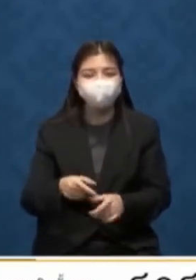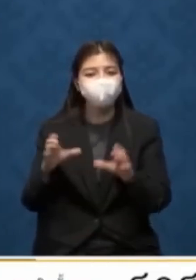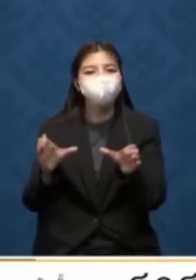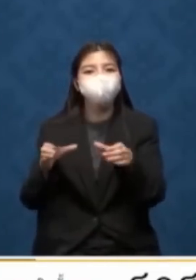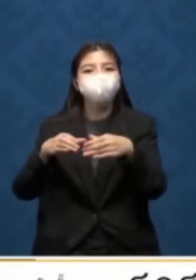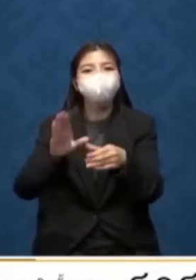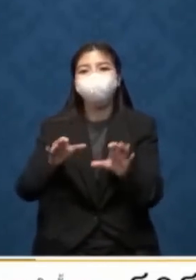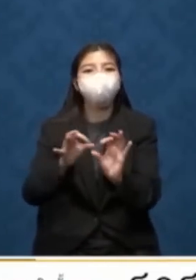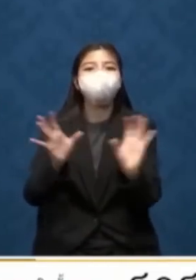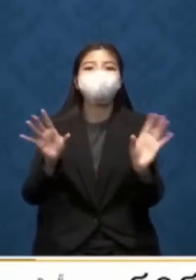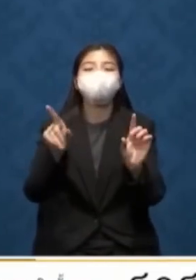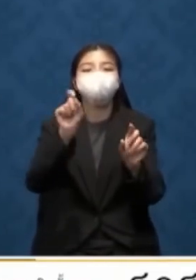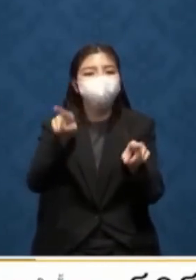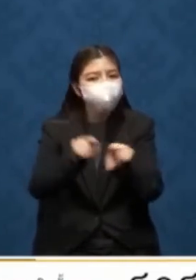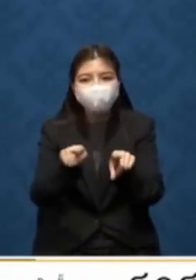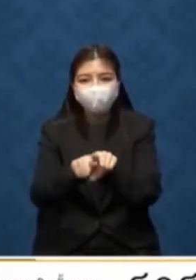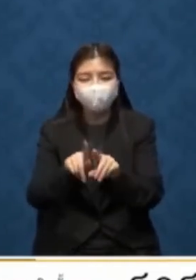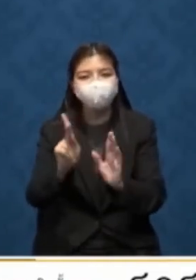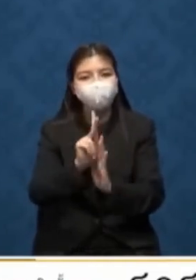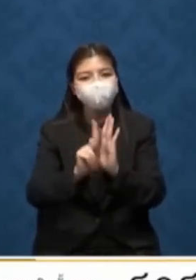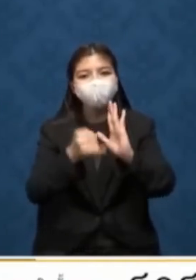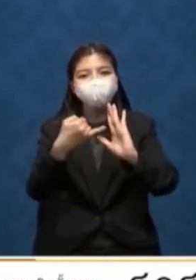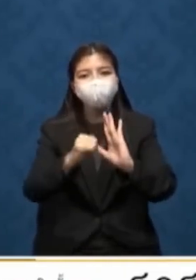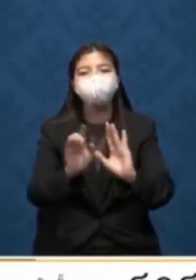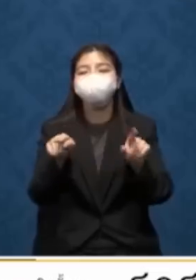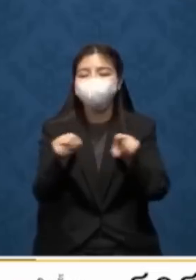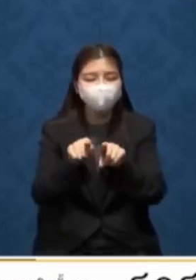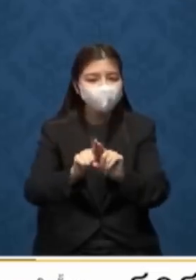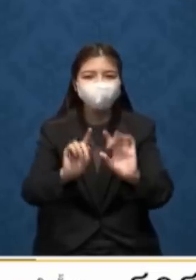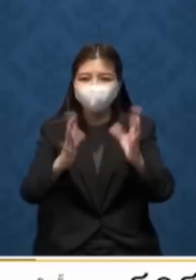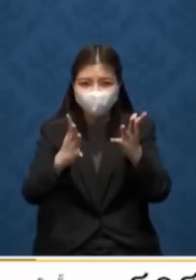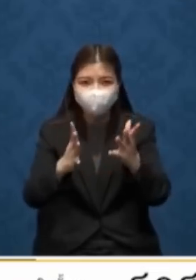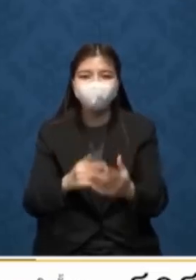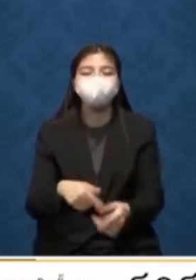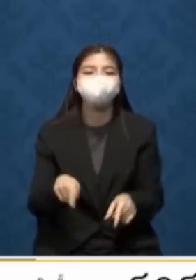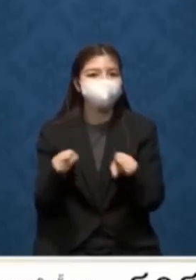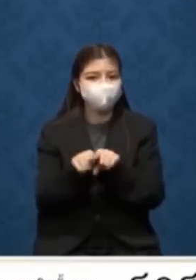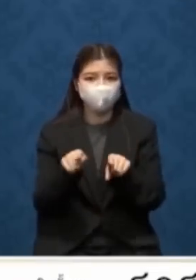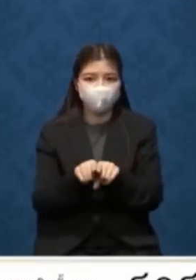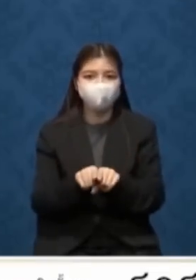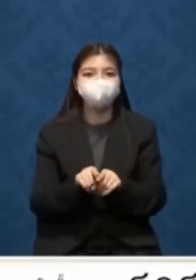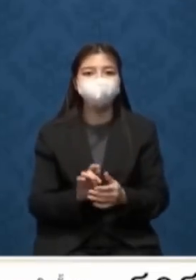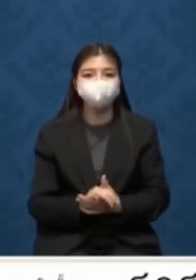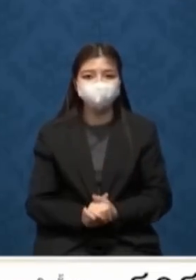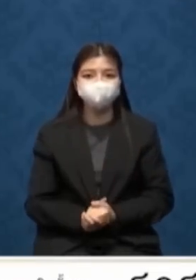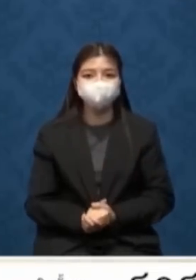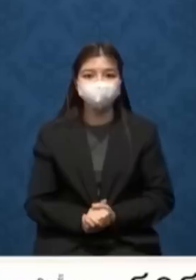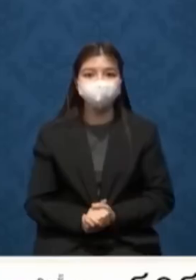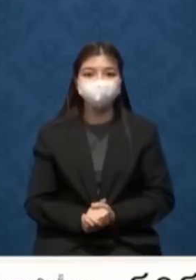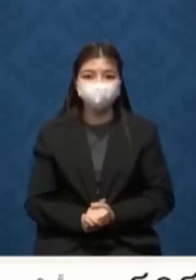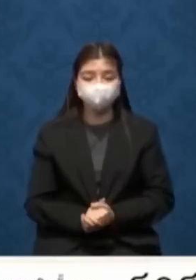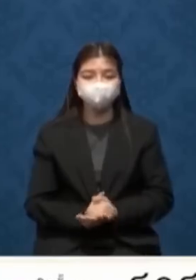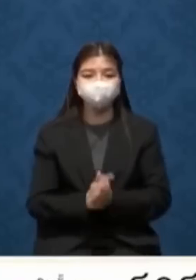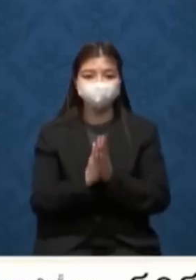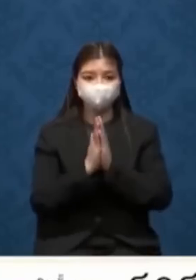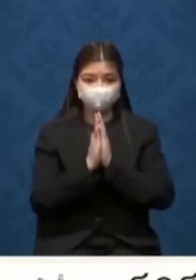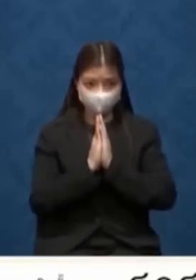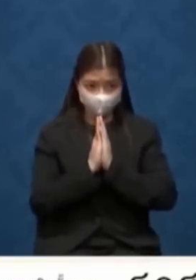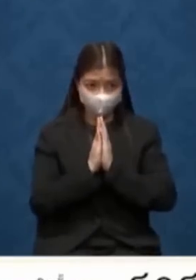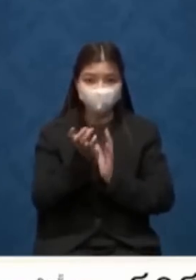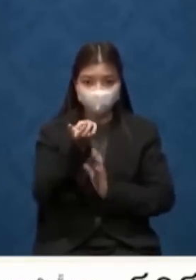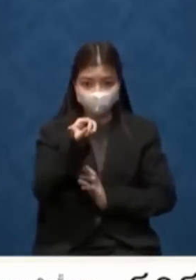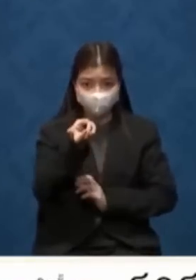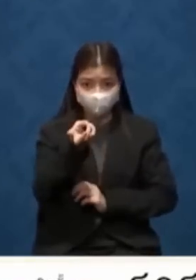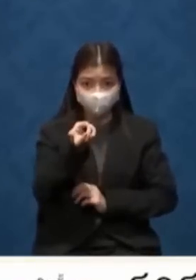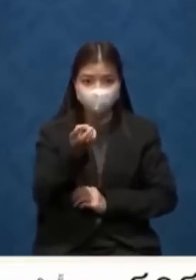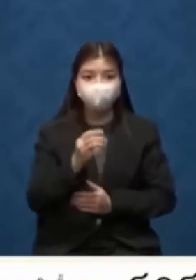ปเกี่ยวข้องใช่ไหมฮะเช่นเดียวกันพรรคผมก็ไม่ได้เกี่ยวข้องนะครับขอบคุณครับท่านประธานครับ ขอบคุณครับ ท่านประธานนิดเดียวท่านประธานครับผ